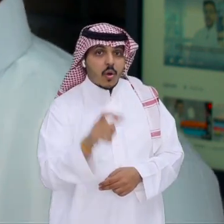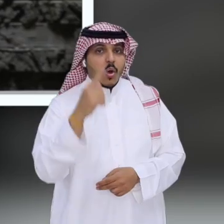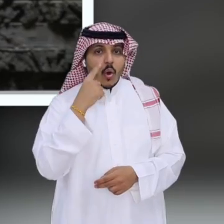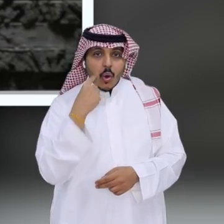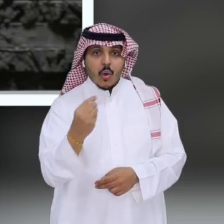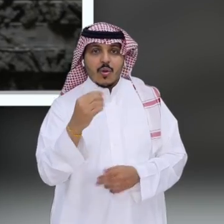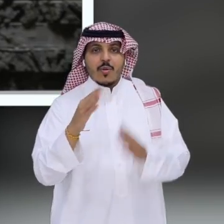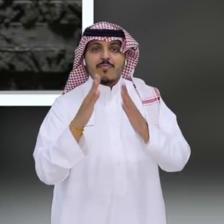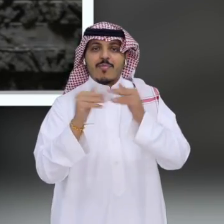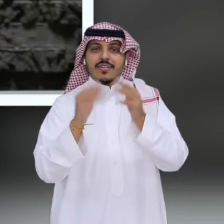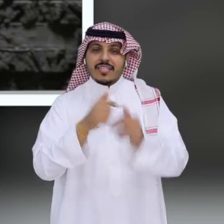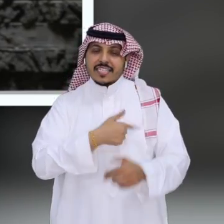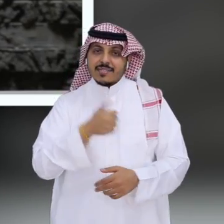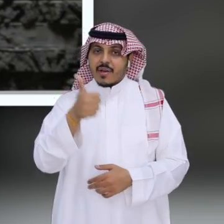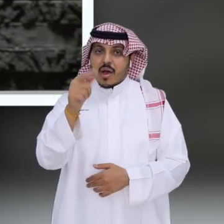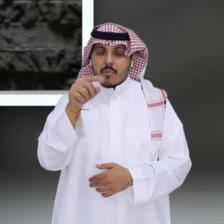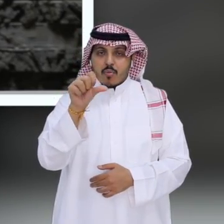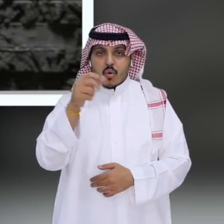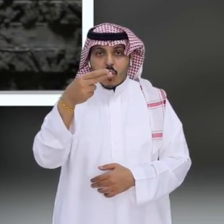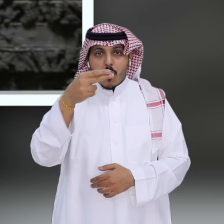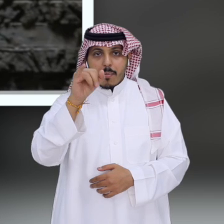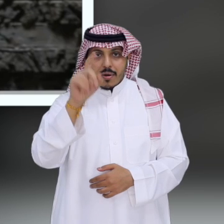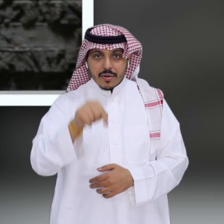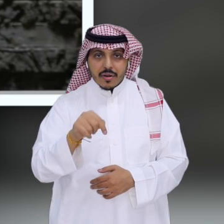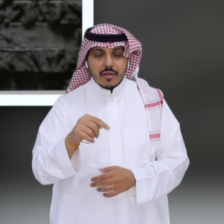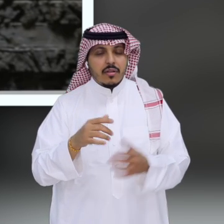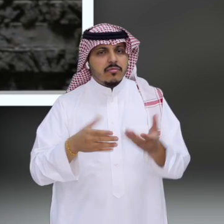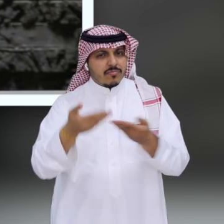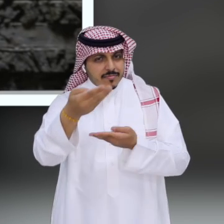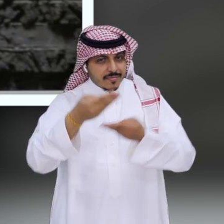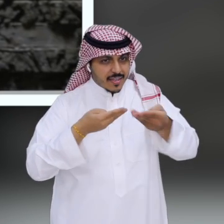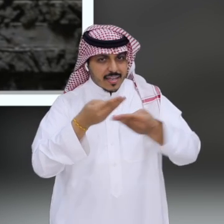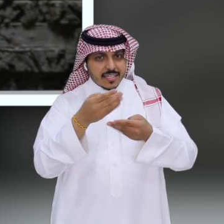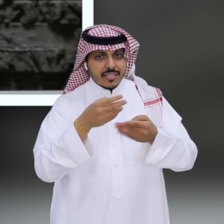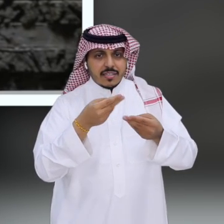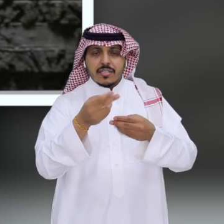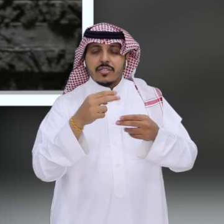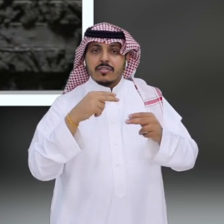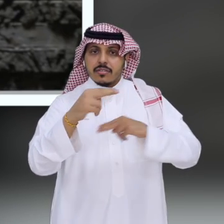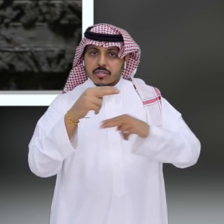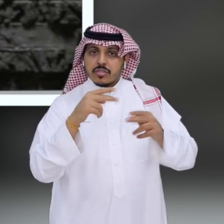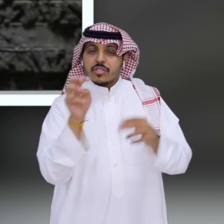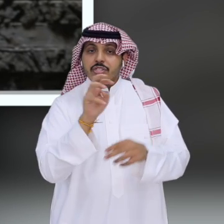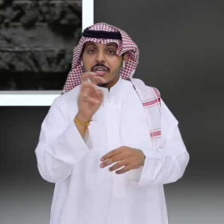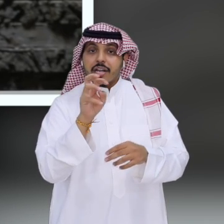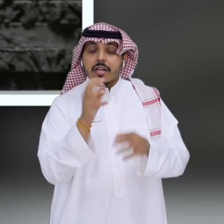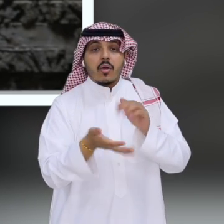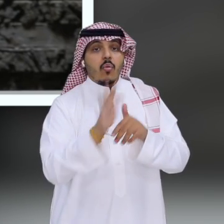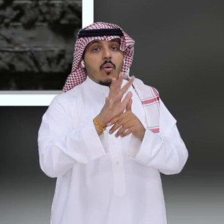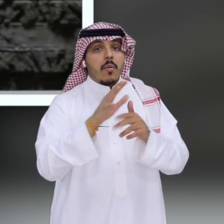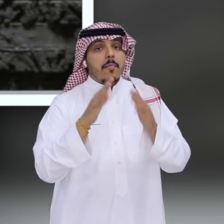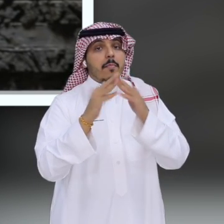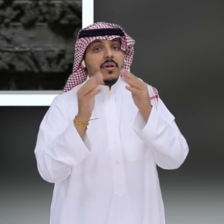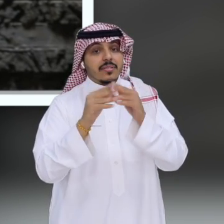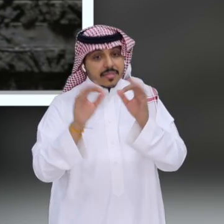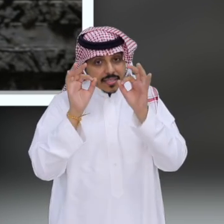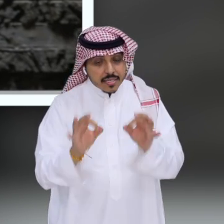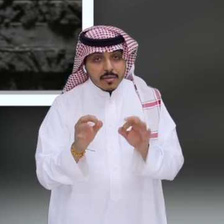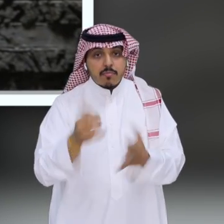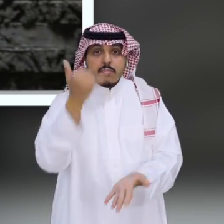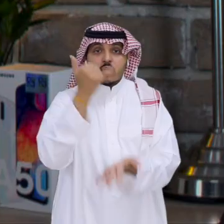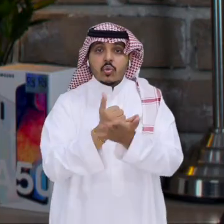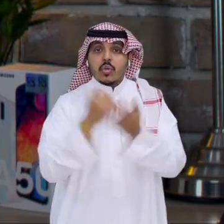فيه أبو عمر من مصر وتكلم على الأحداث اللي صارت بينه وبين شركة هواوي مصر، وبالتحديد